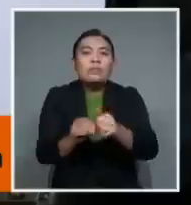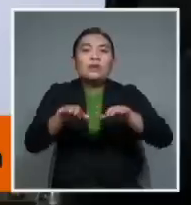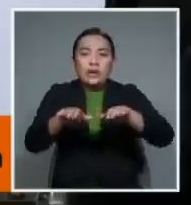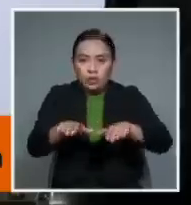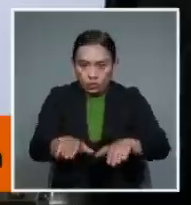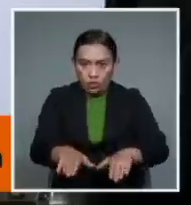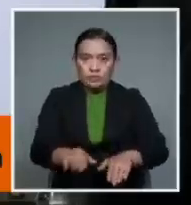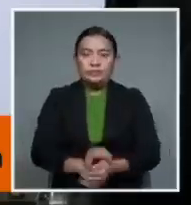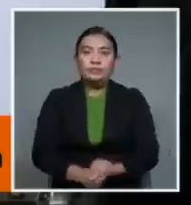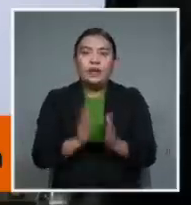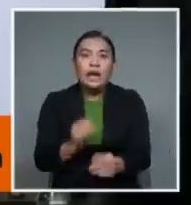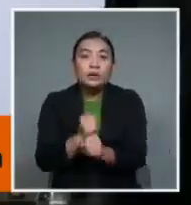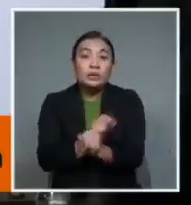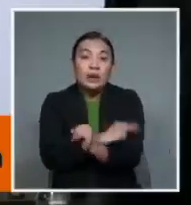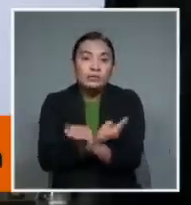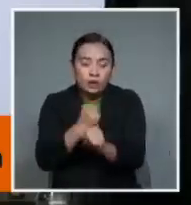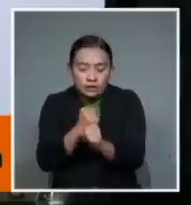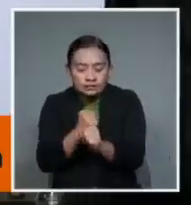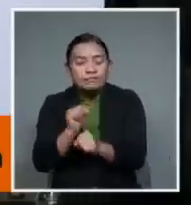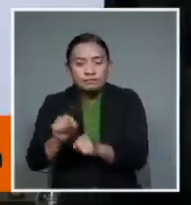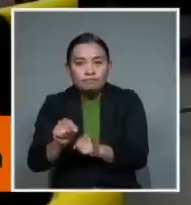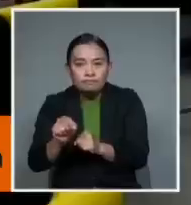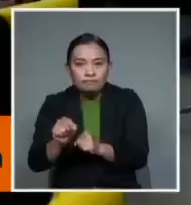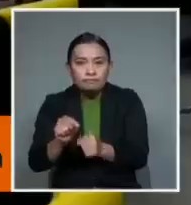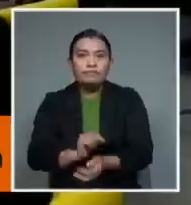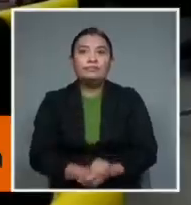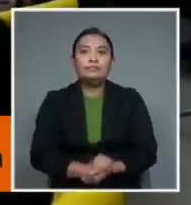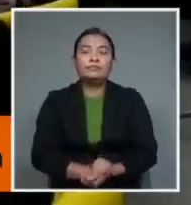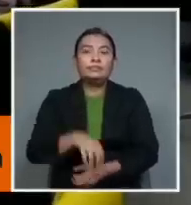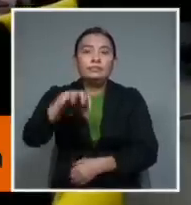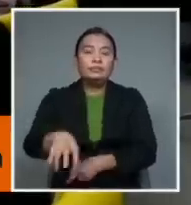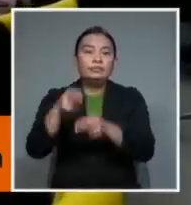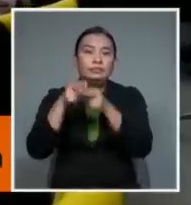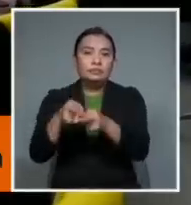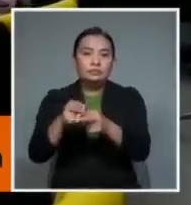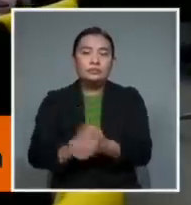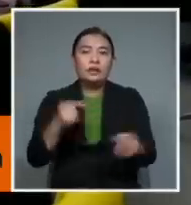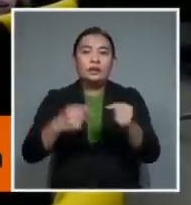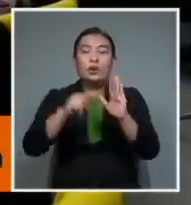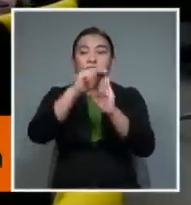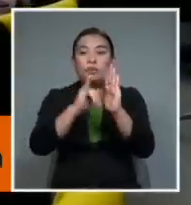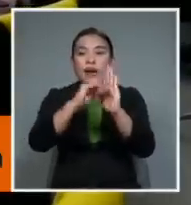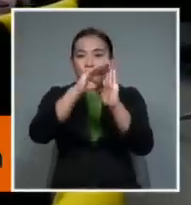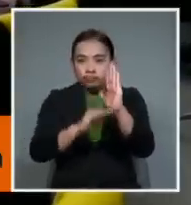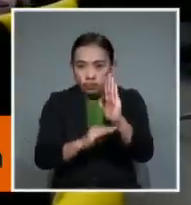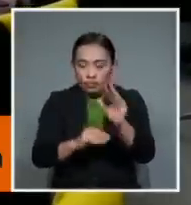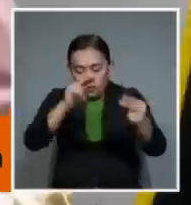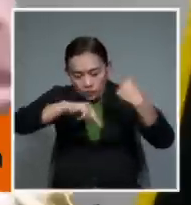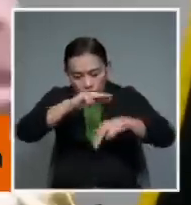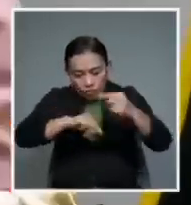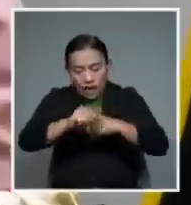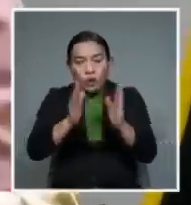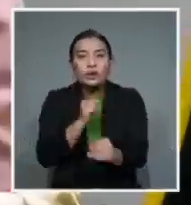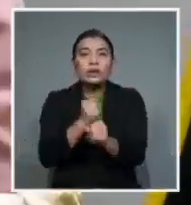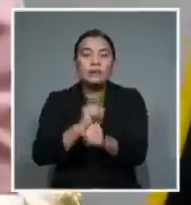ลดภาระบุคลากรทางการแพทย์นอกจากนี้ในฐานะภาคเอกชนค่ะได้มอบนโยบายดูแลพนักงานในเครือทุกคนทั่วโลก